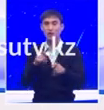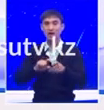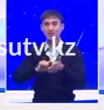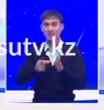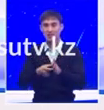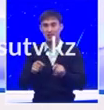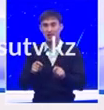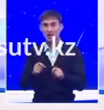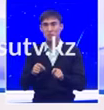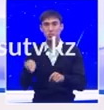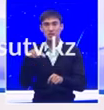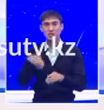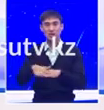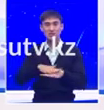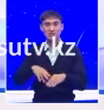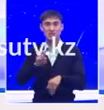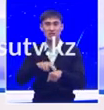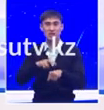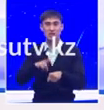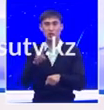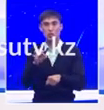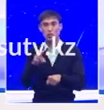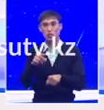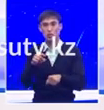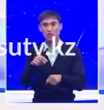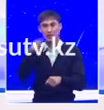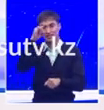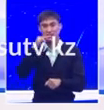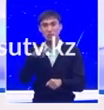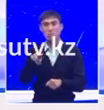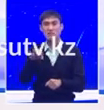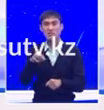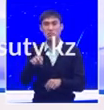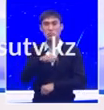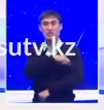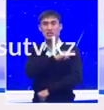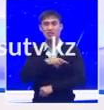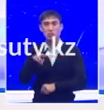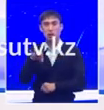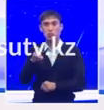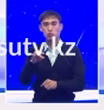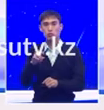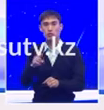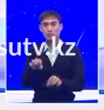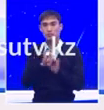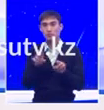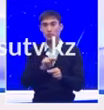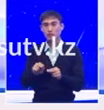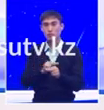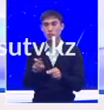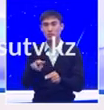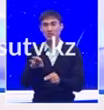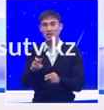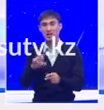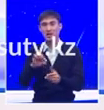А президент Ассоциации врачей-колопроктологов Казахстана, профессор медицины Марат Абдуллаев, провел мастер-класс, где выполнил одну